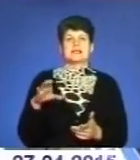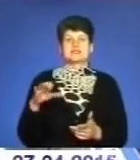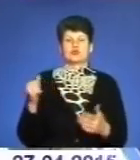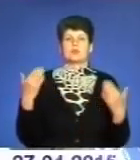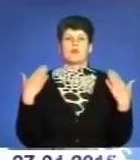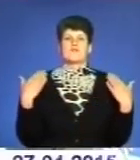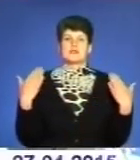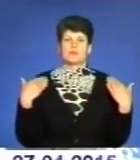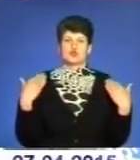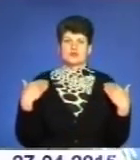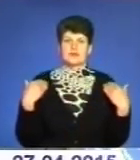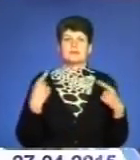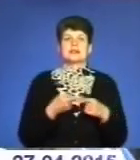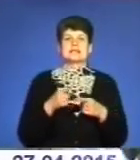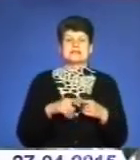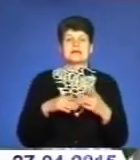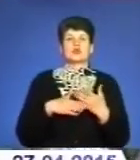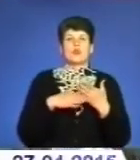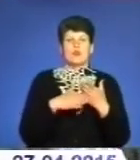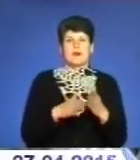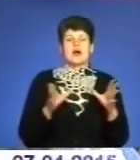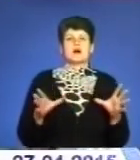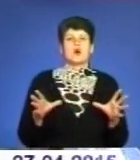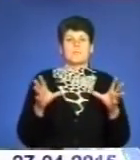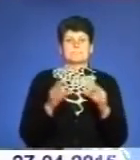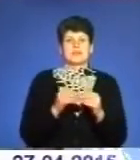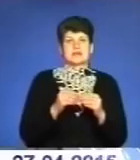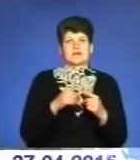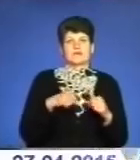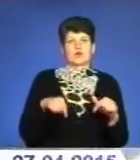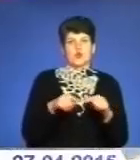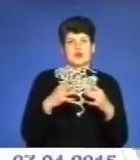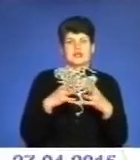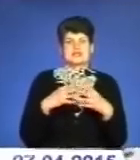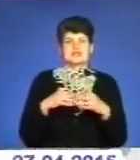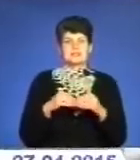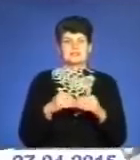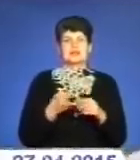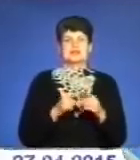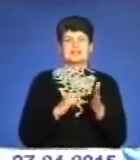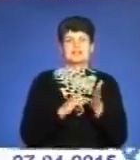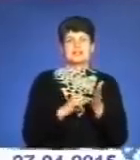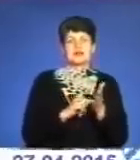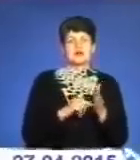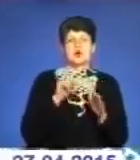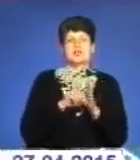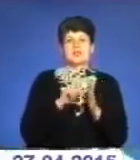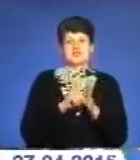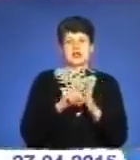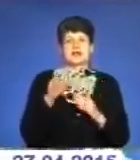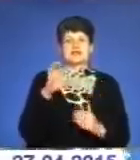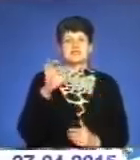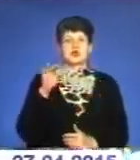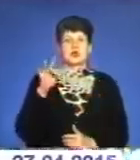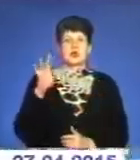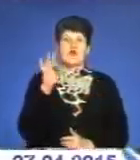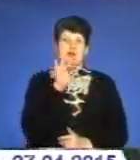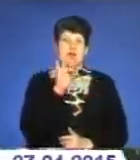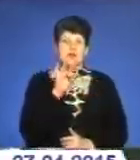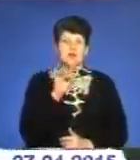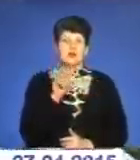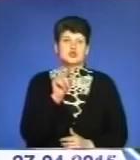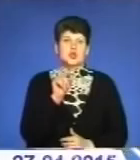сім'ї є дуже багато спільних інтересів, і ми проводимо дуже часто разом не лише вихідні дні, але й ми